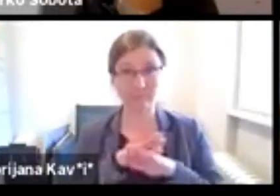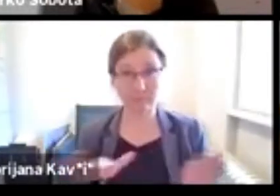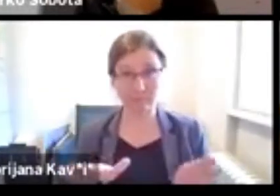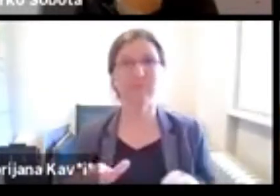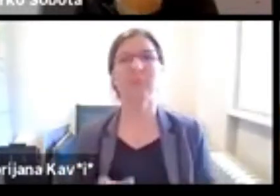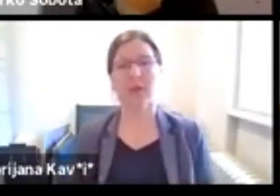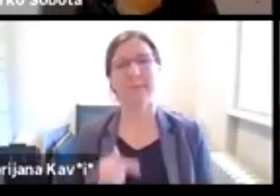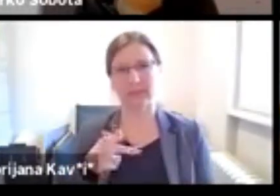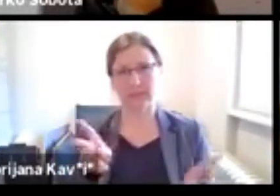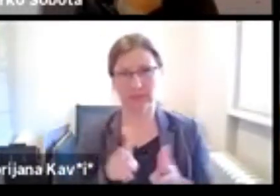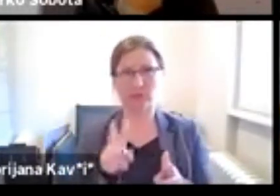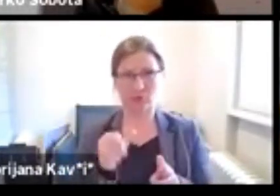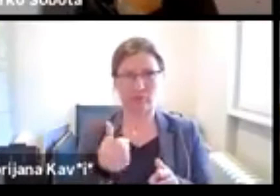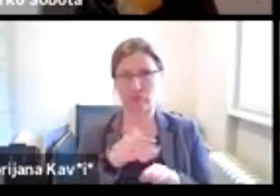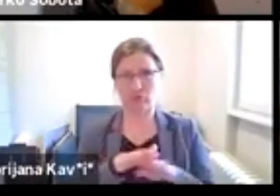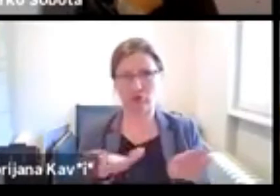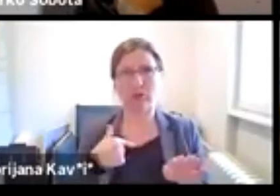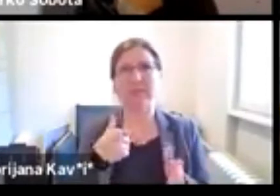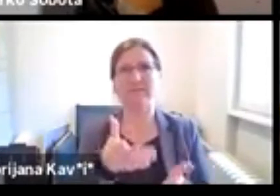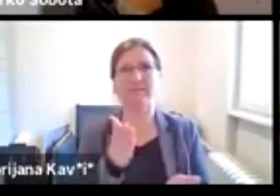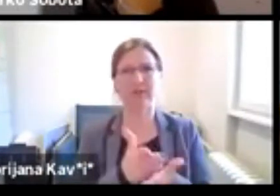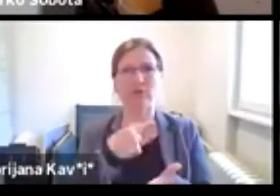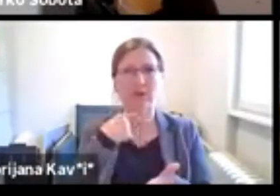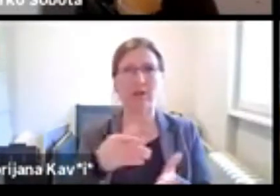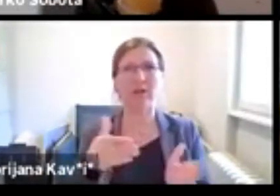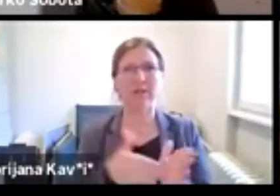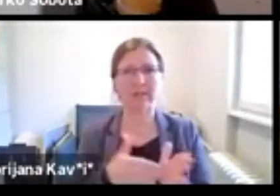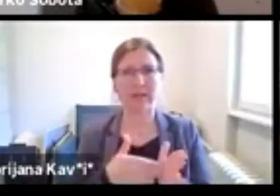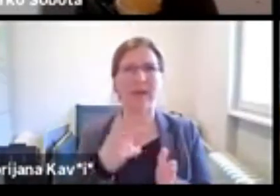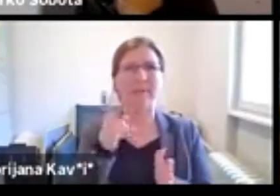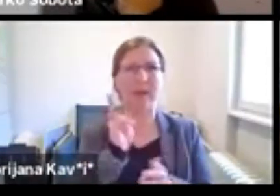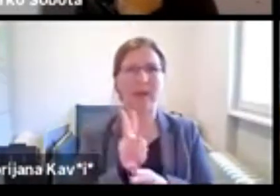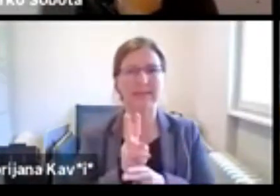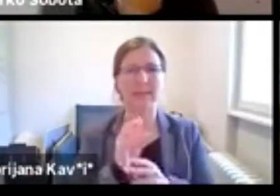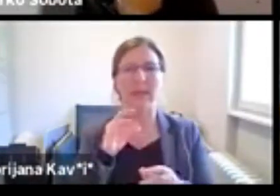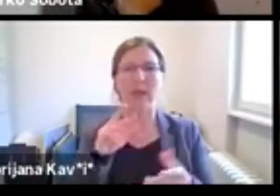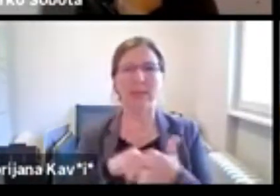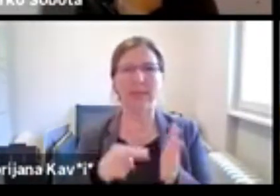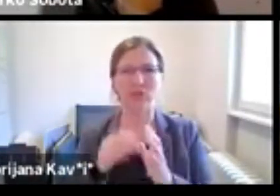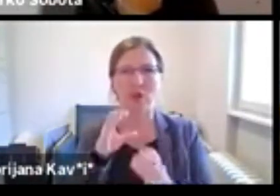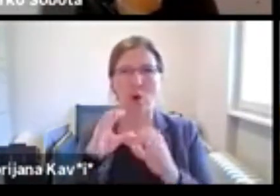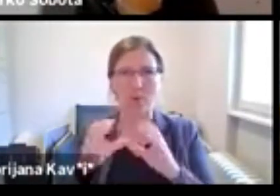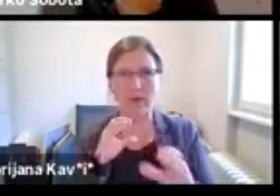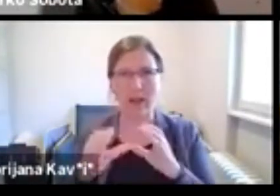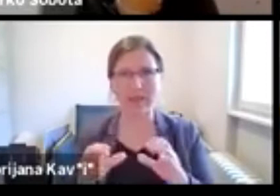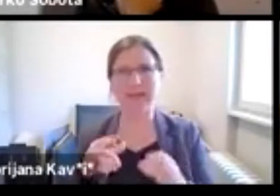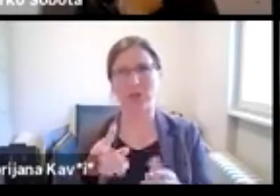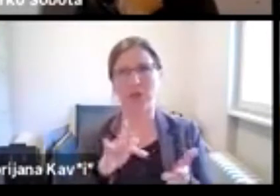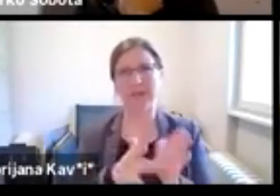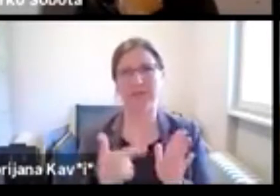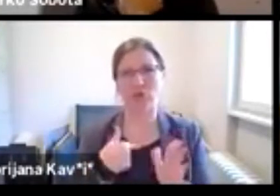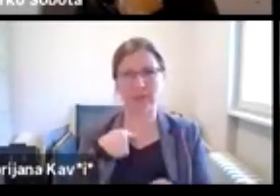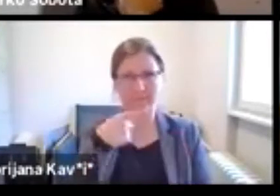je bilo to i već sam, dakle, rekla da je potrebno obratiti pozornost na komunikaciju i sve ostalo, dakle, što uz to